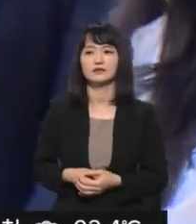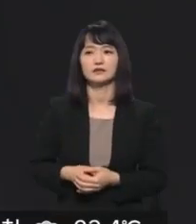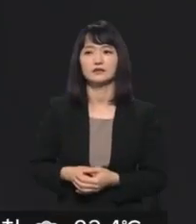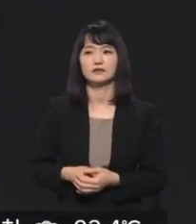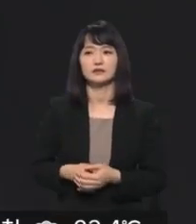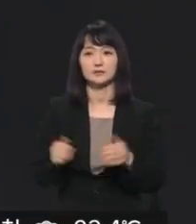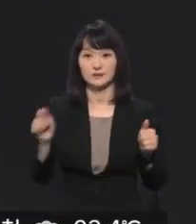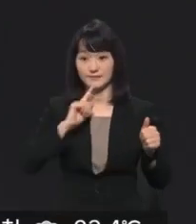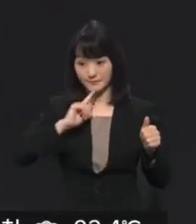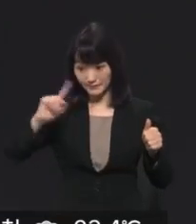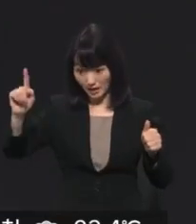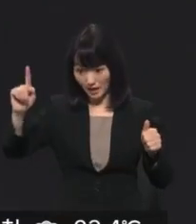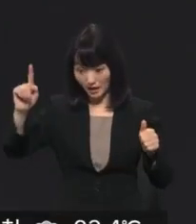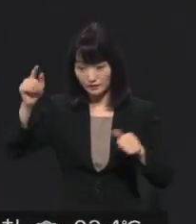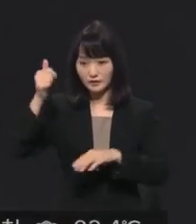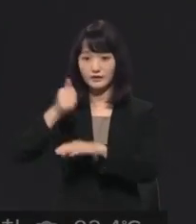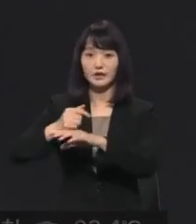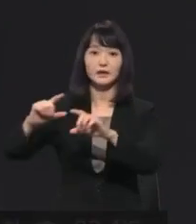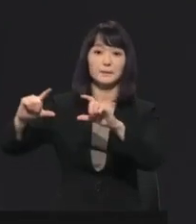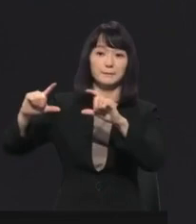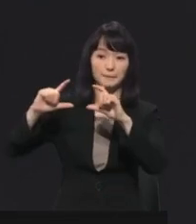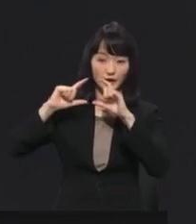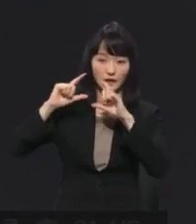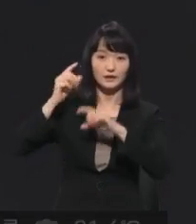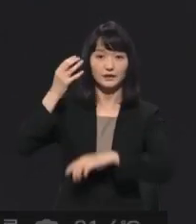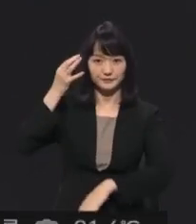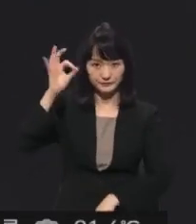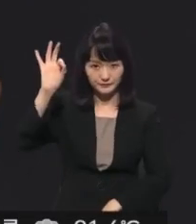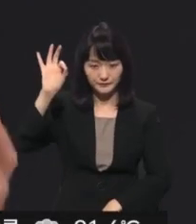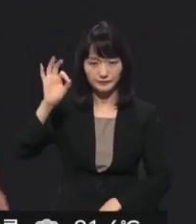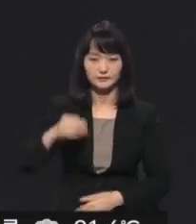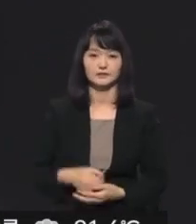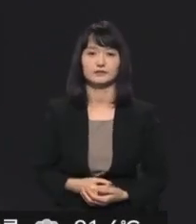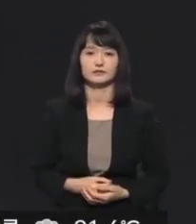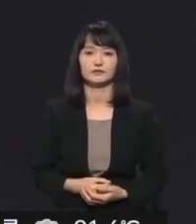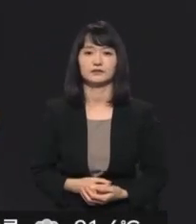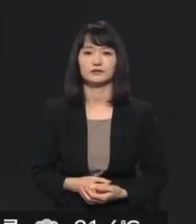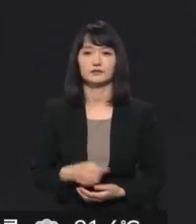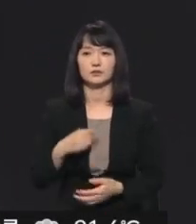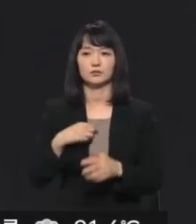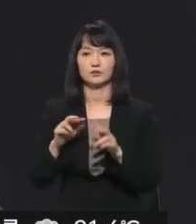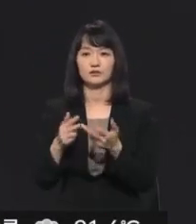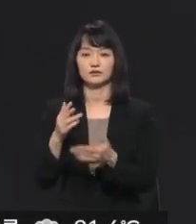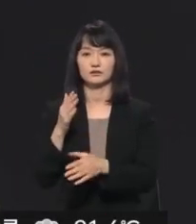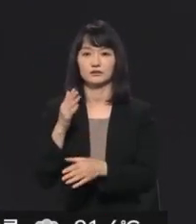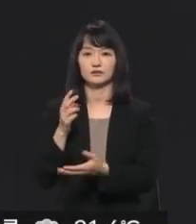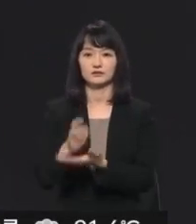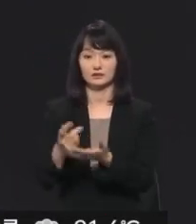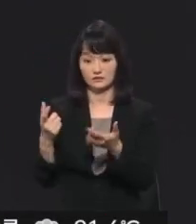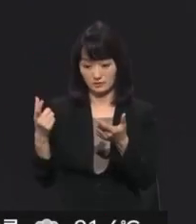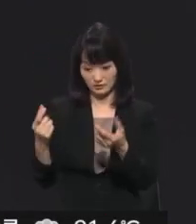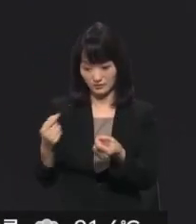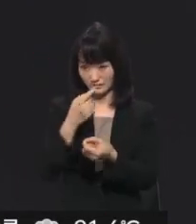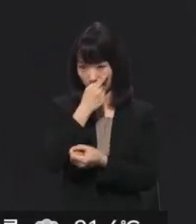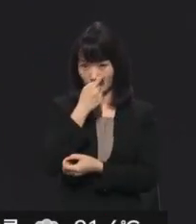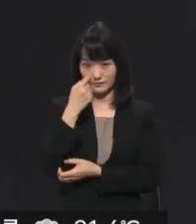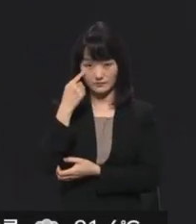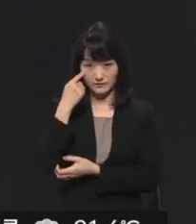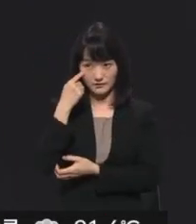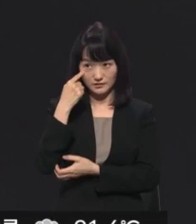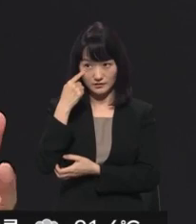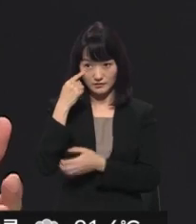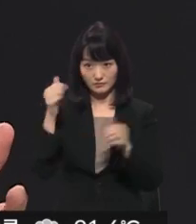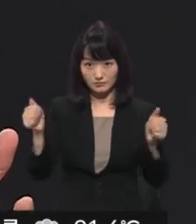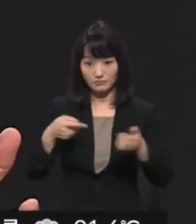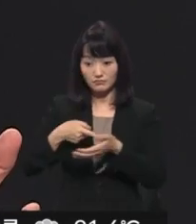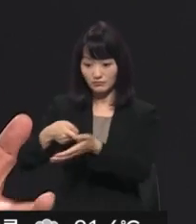나오지 이용이 됐단 말이에요 그러면 이우 상황에서 그렇게 자기는 올바른 정당성을 입증하기 위해서 같이 시작했고 그 결과를 받아 보겠다는 것이 없는 이